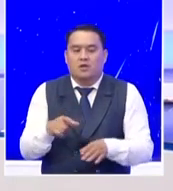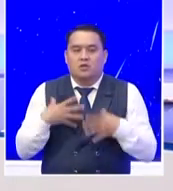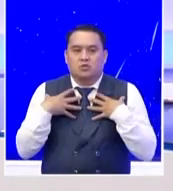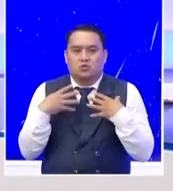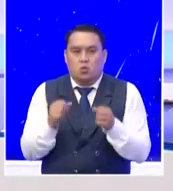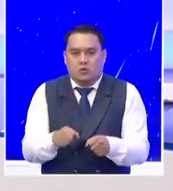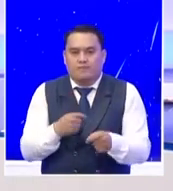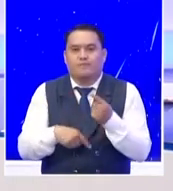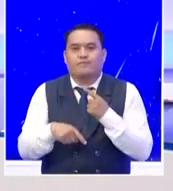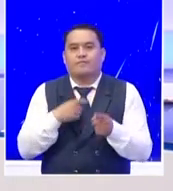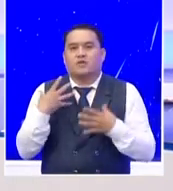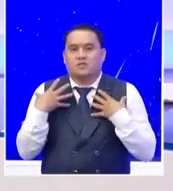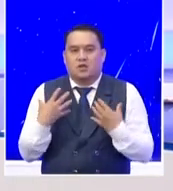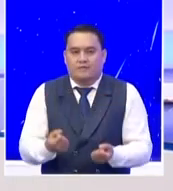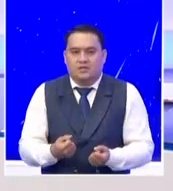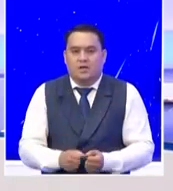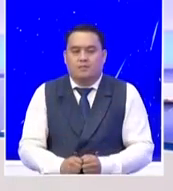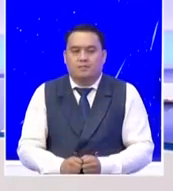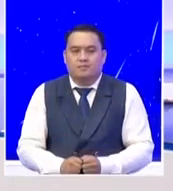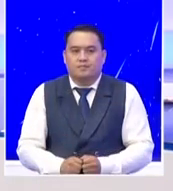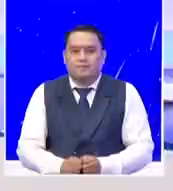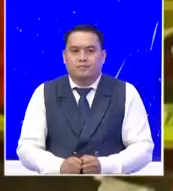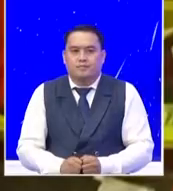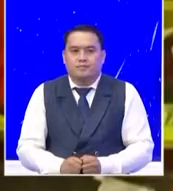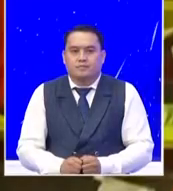қатарға қосқан. Әлем жаңалықтары келесі топтамада.